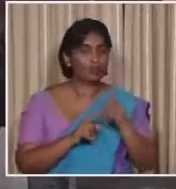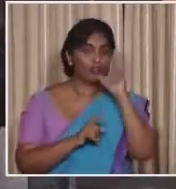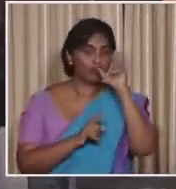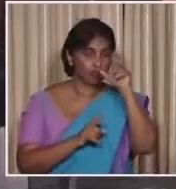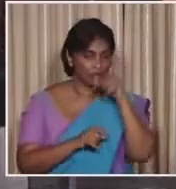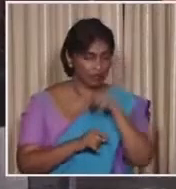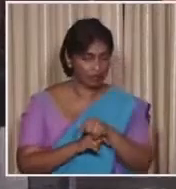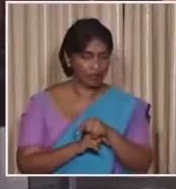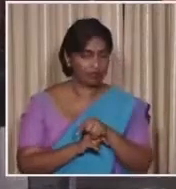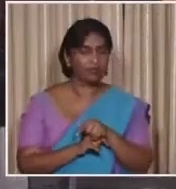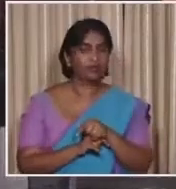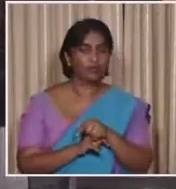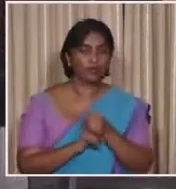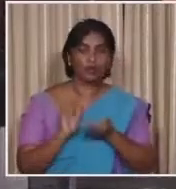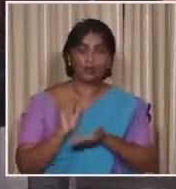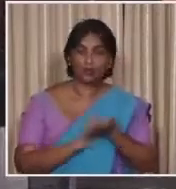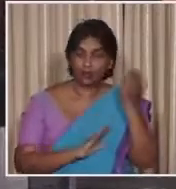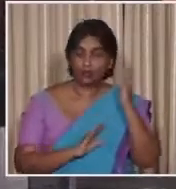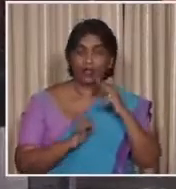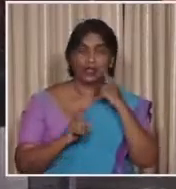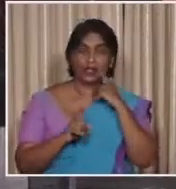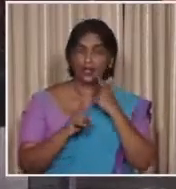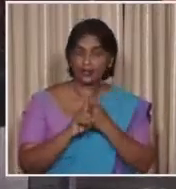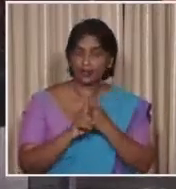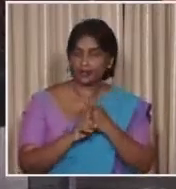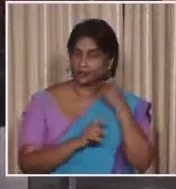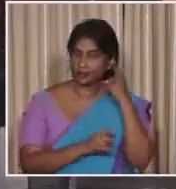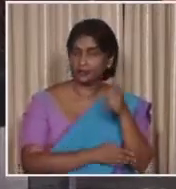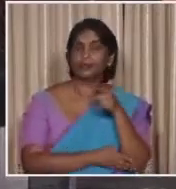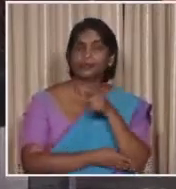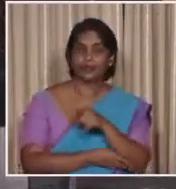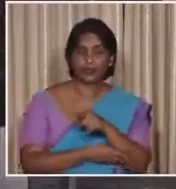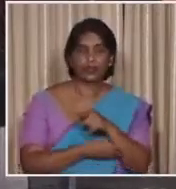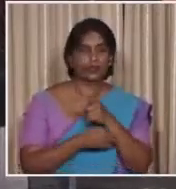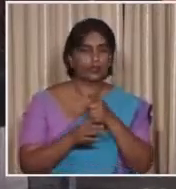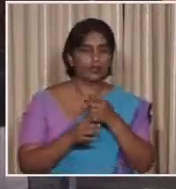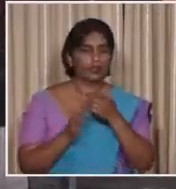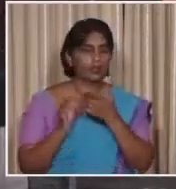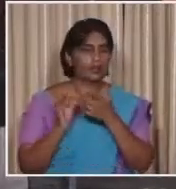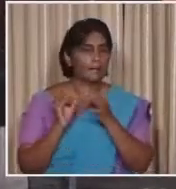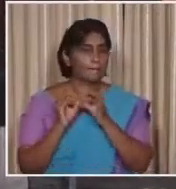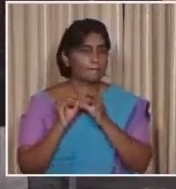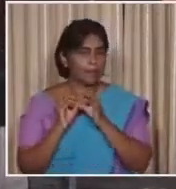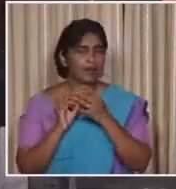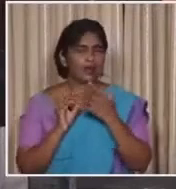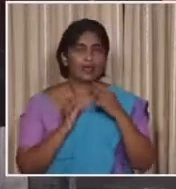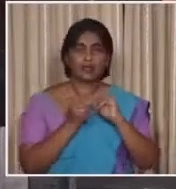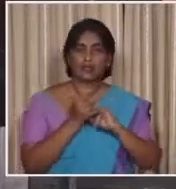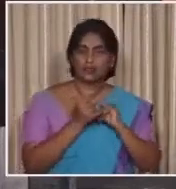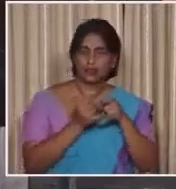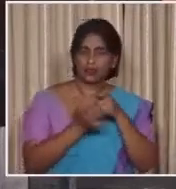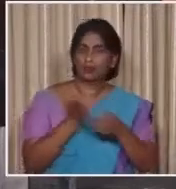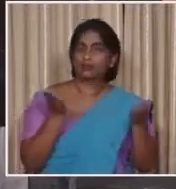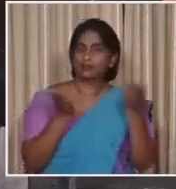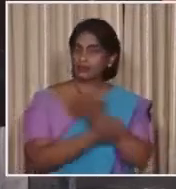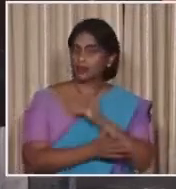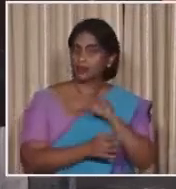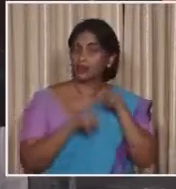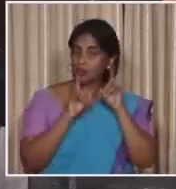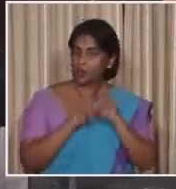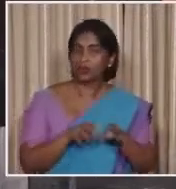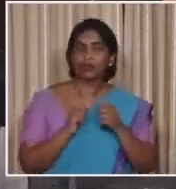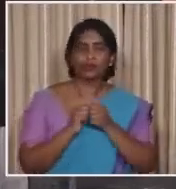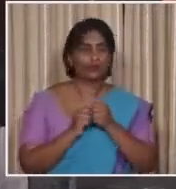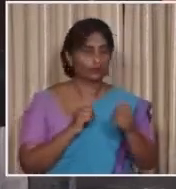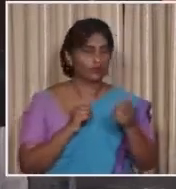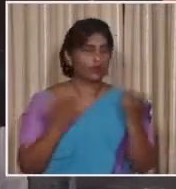யாத்திரை சென்றீர்கள். இதற்காக அன்று பண்டா செல்வா ஒப்பந்தம் நிறைவேற்றப்பட்டிருக்கும் என்றால் இந்த நாடு அழிவு பாதைக்கு